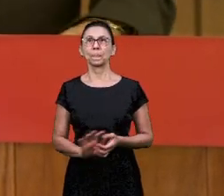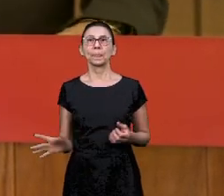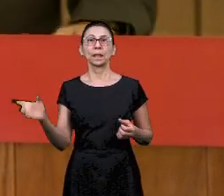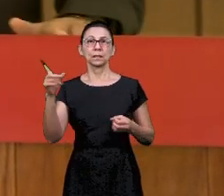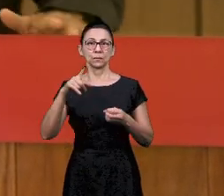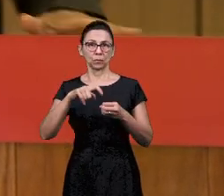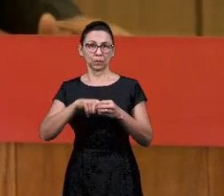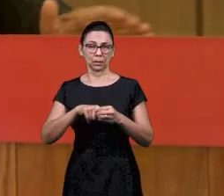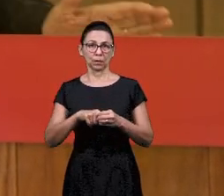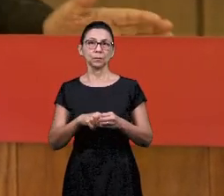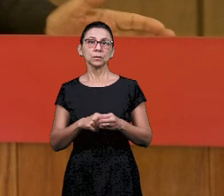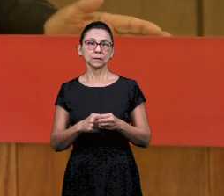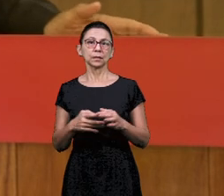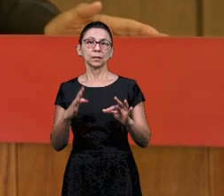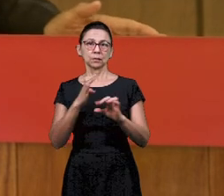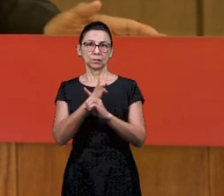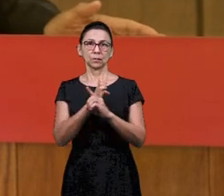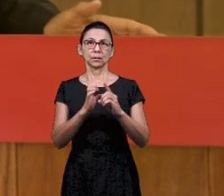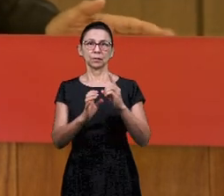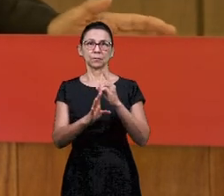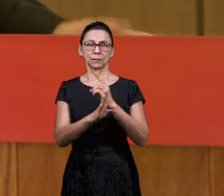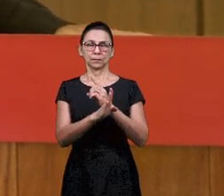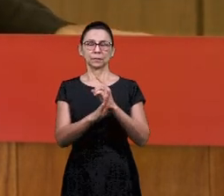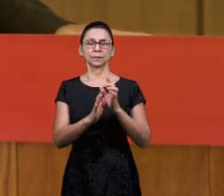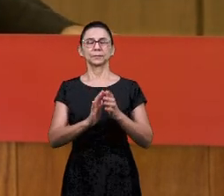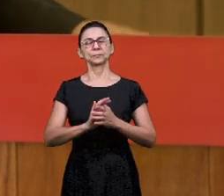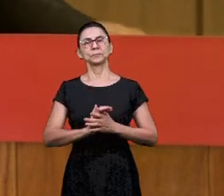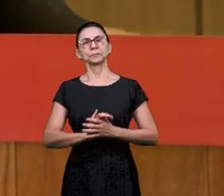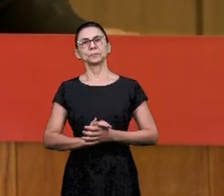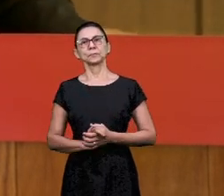à notre école biblique dominicale.